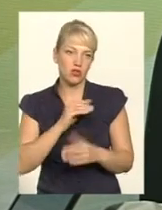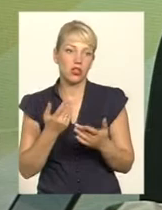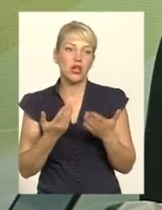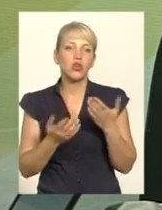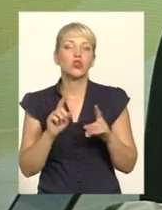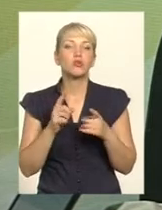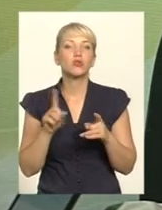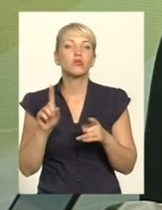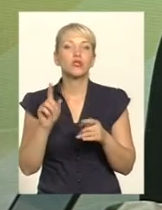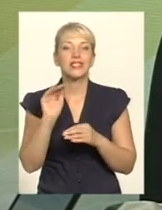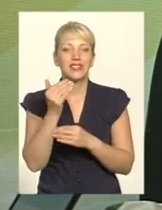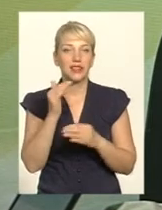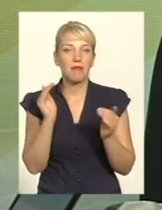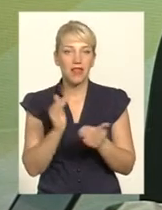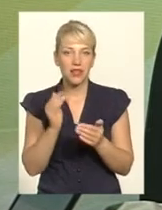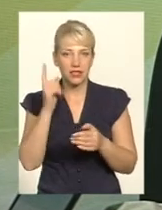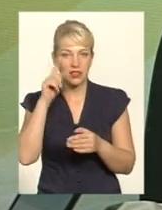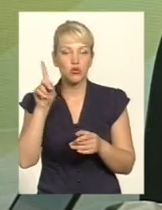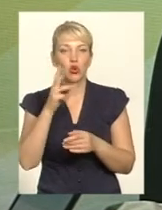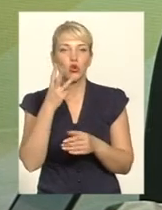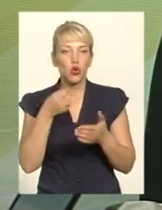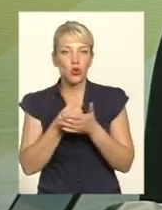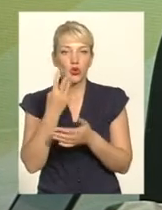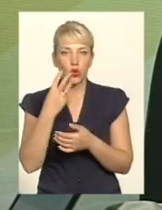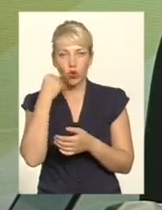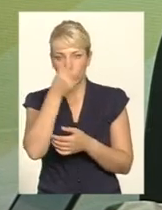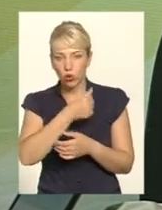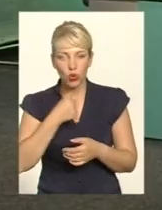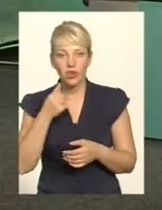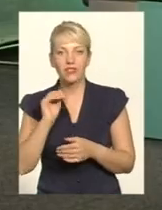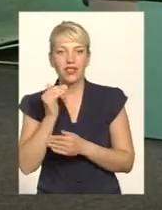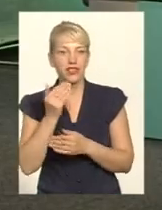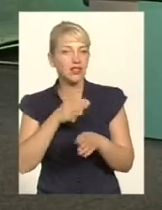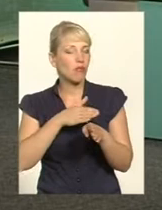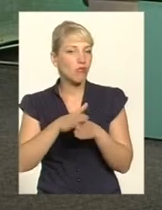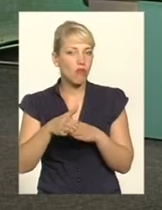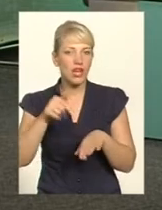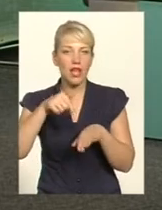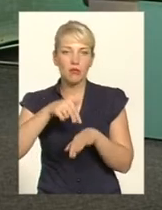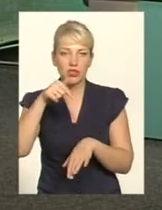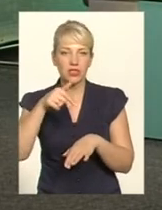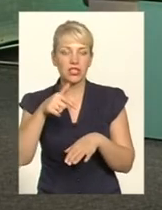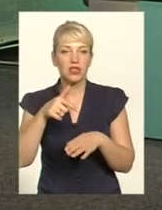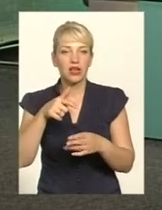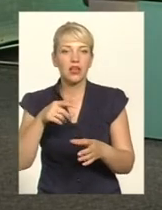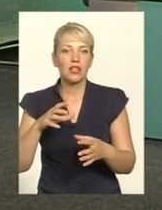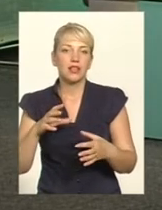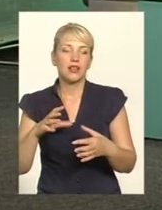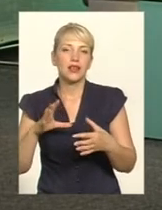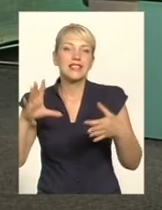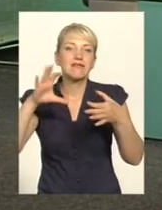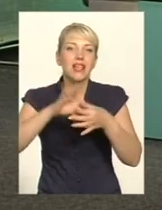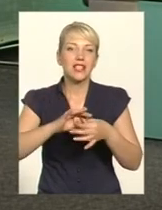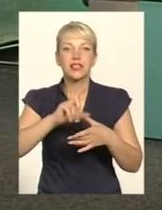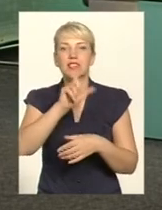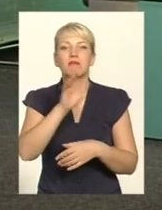бо ми знаємо, що до 3 років дитина повністю знаходиться в емоційному полі енергетичному мами. Да. І, звичайно,